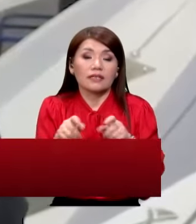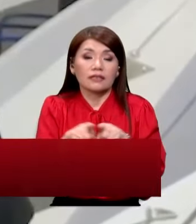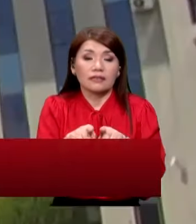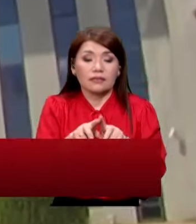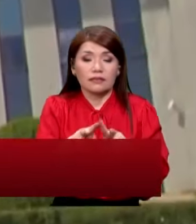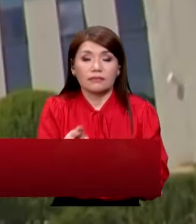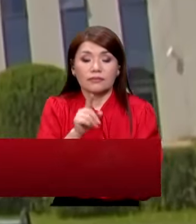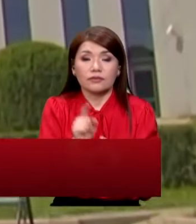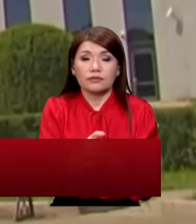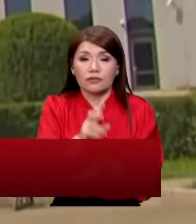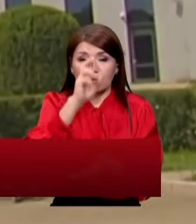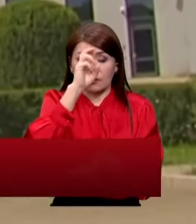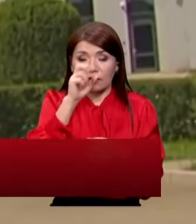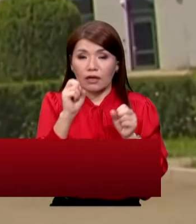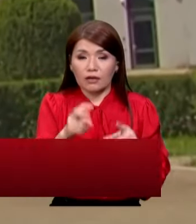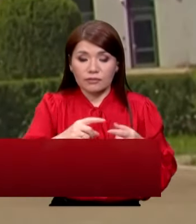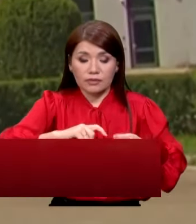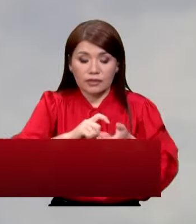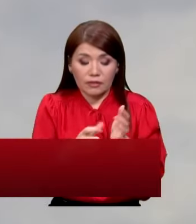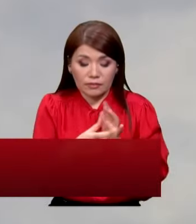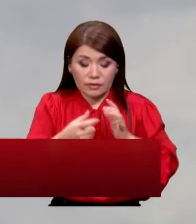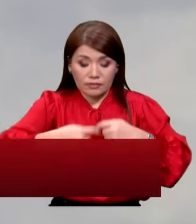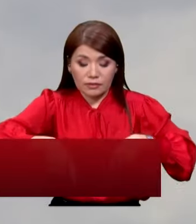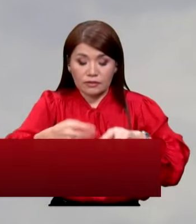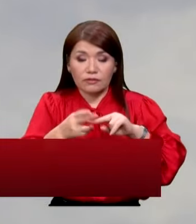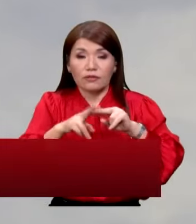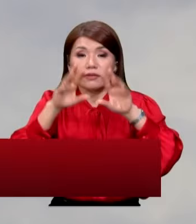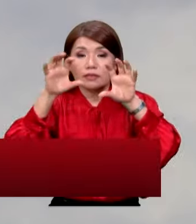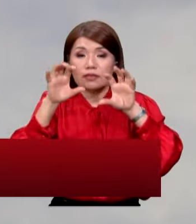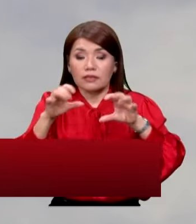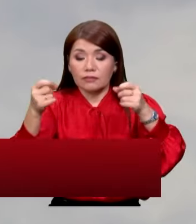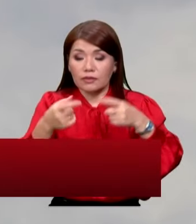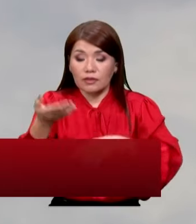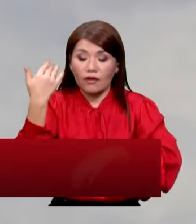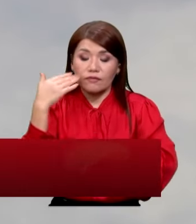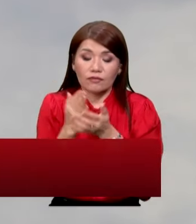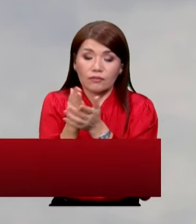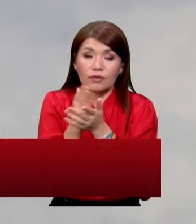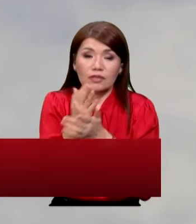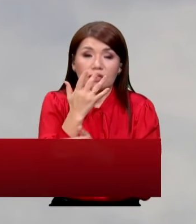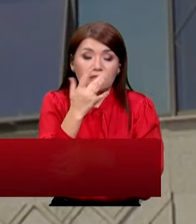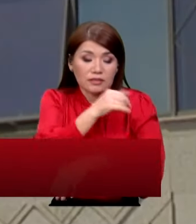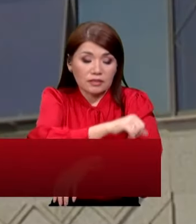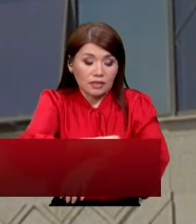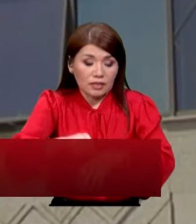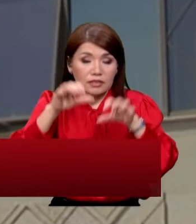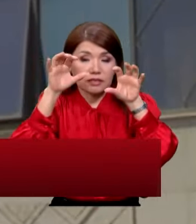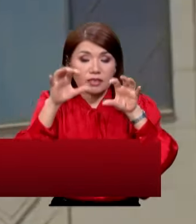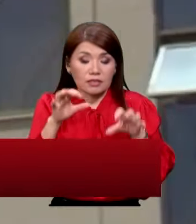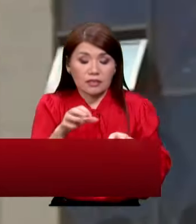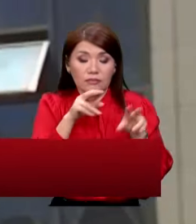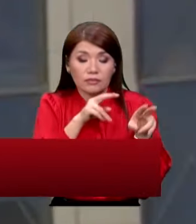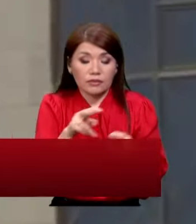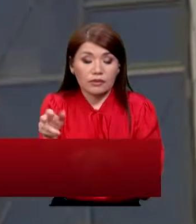болу керек. Ал ұлттық қауіпсіздік комитетіндегілер қазіргі заң бойынша бұрынғы қызметкерлердің шетелге шығып шықпауына заң жүзінде